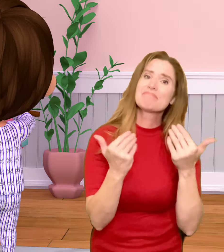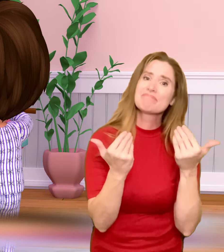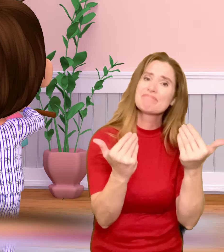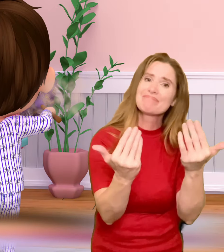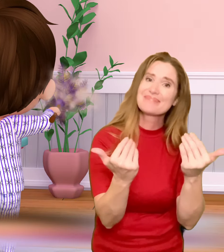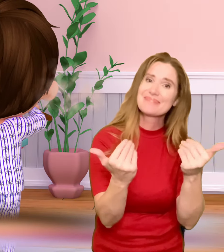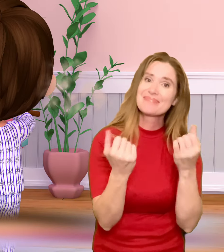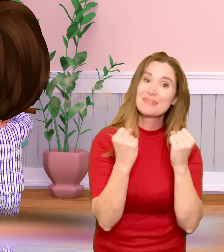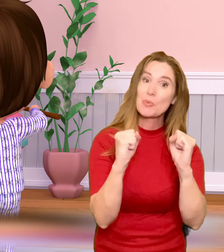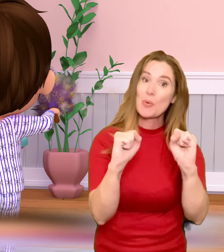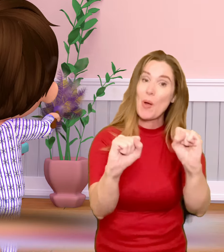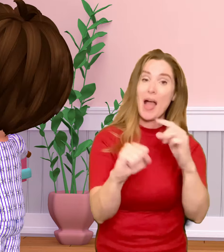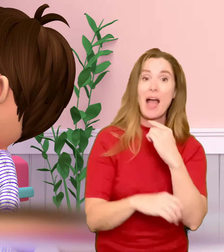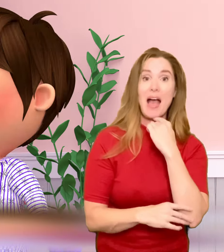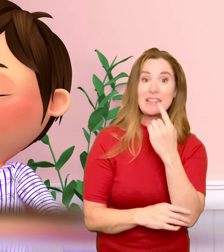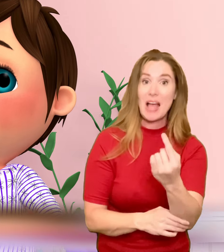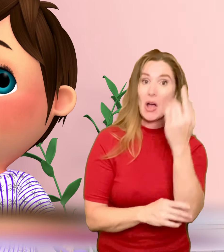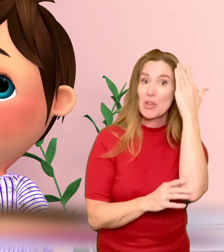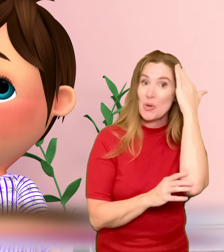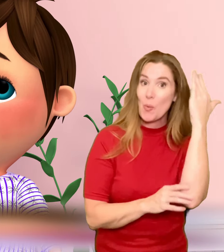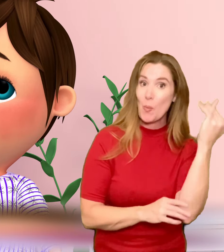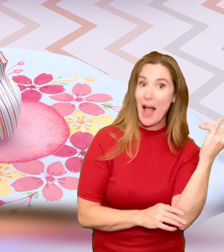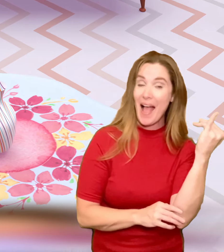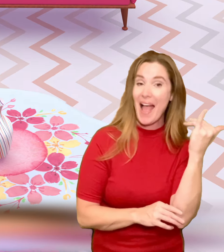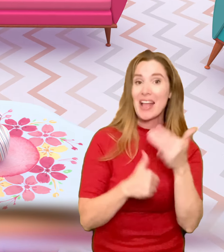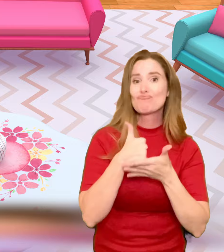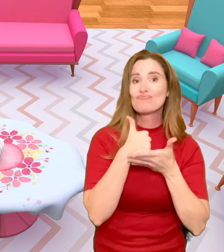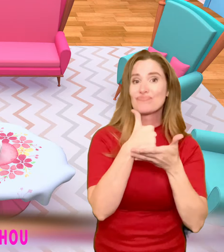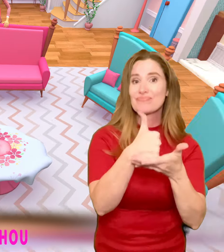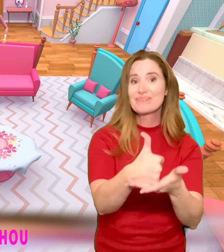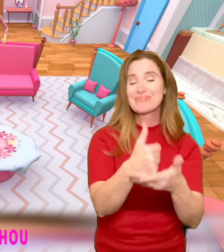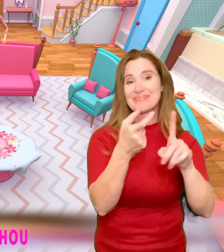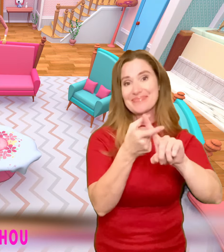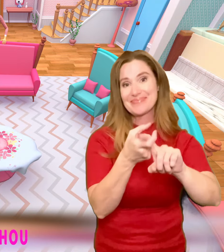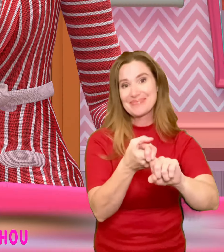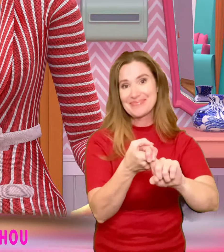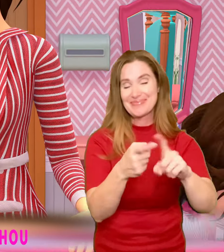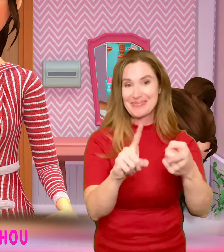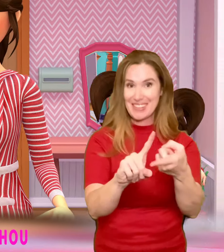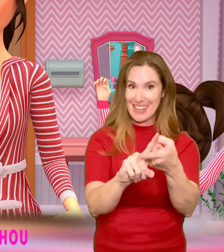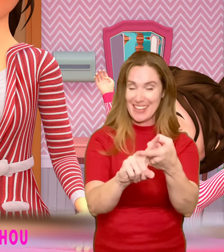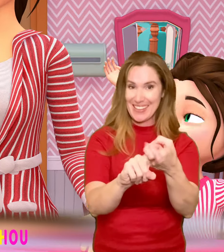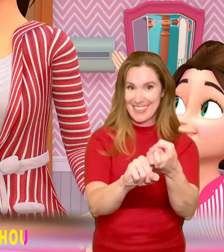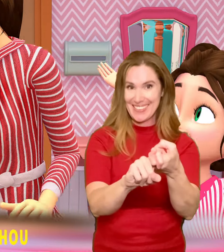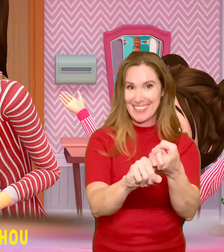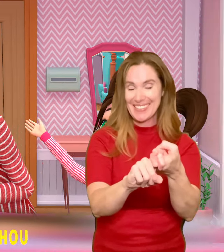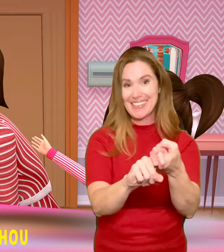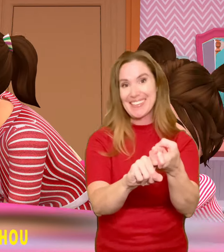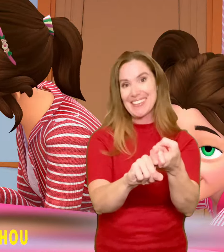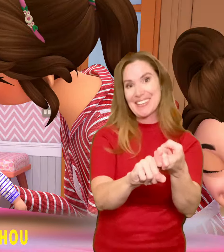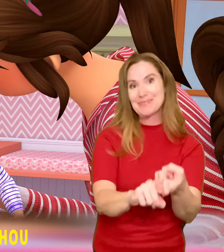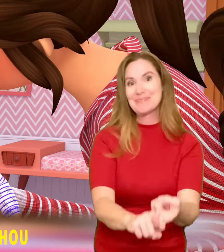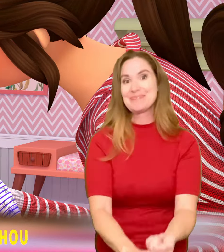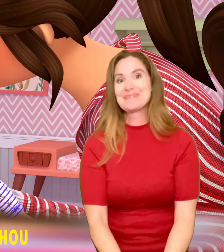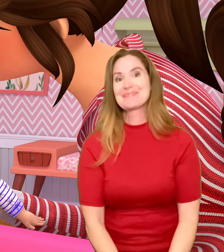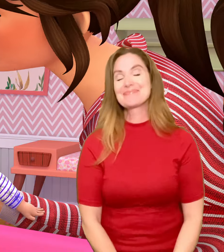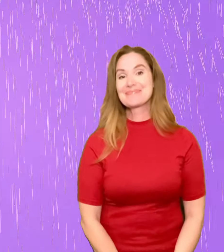みんなに優しくして友達を手伝いましょう